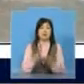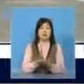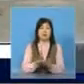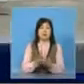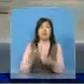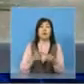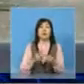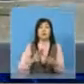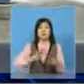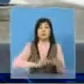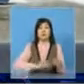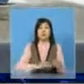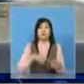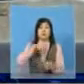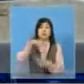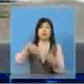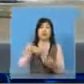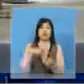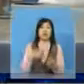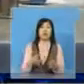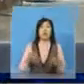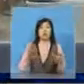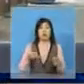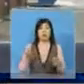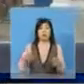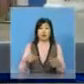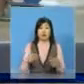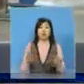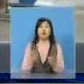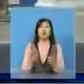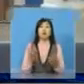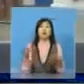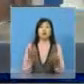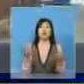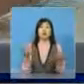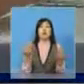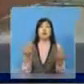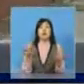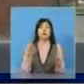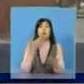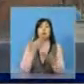табысты бизнес көзіне айналуда. Алайда тұрғындарға тағы не қажет өздерінен сұрап көрейік.